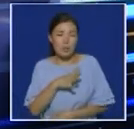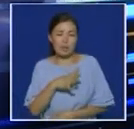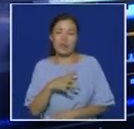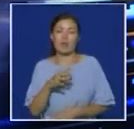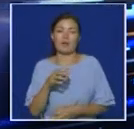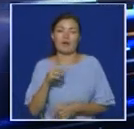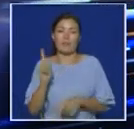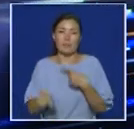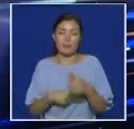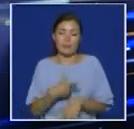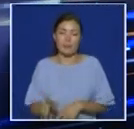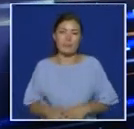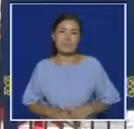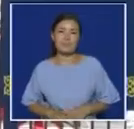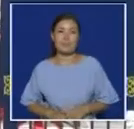бейне көрсетілімде.